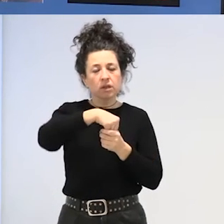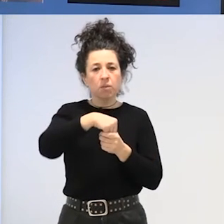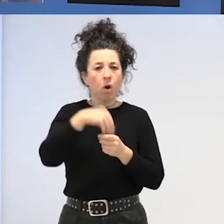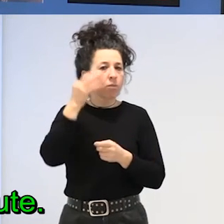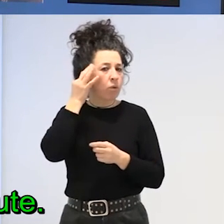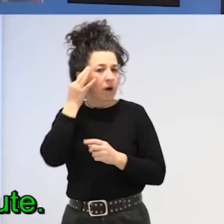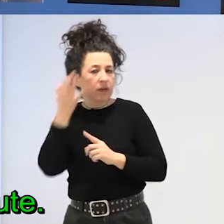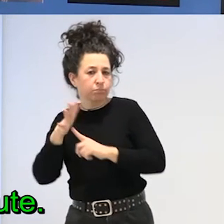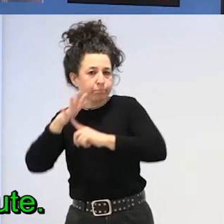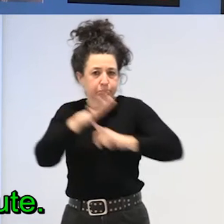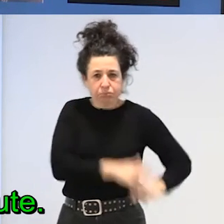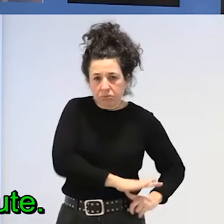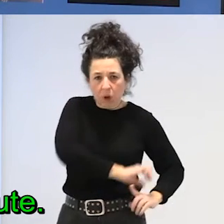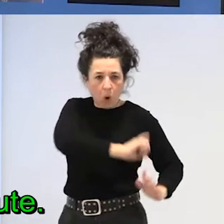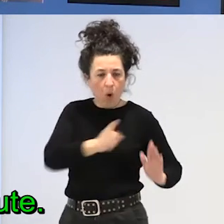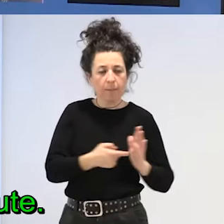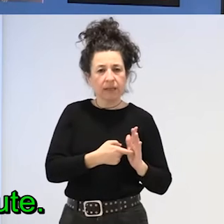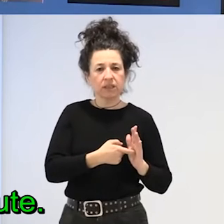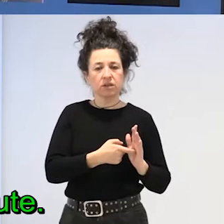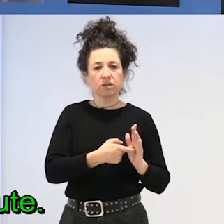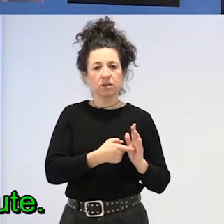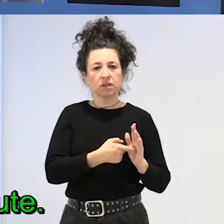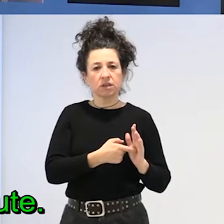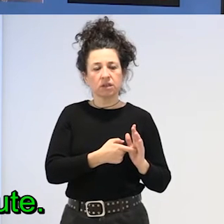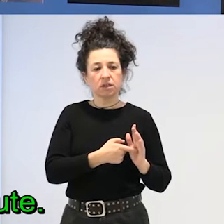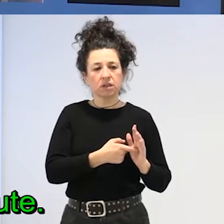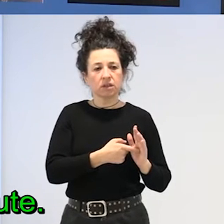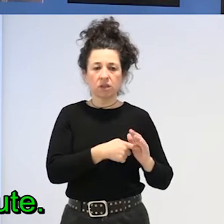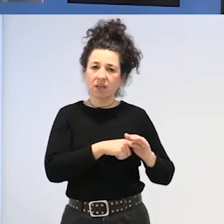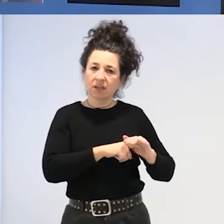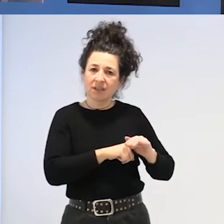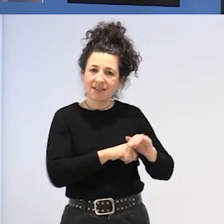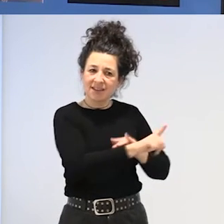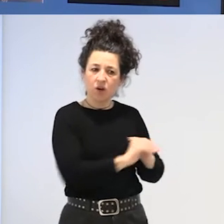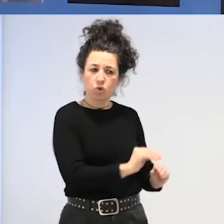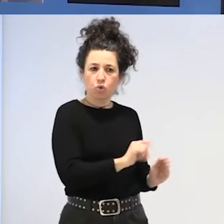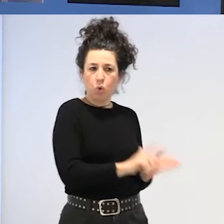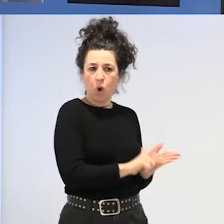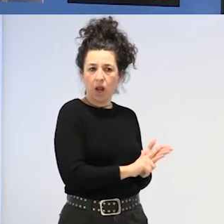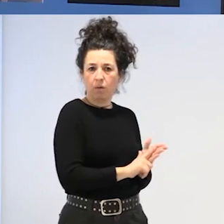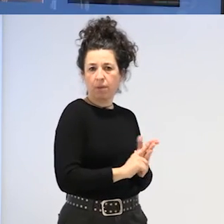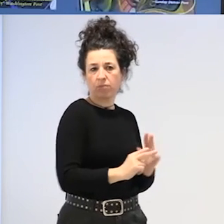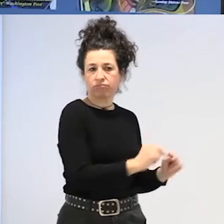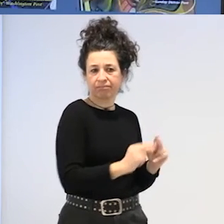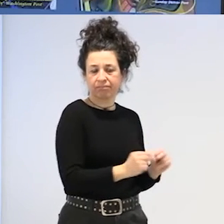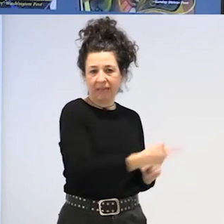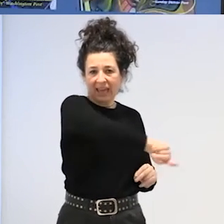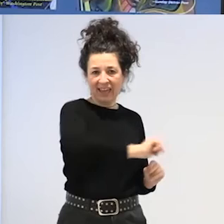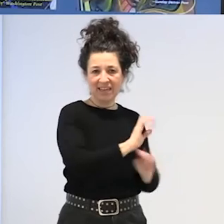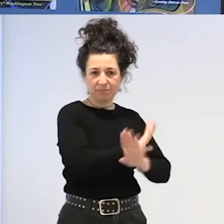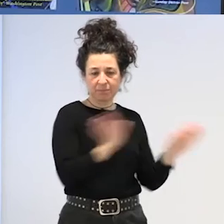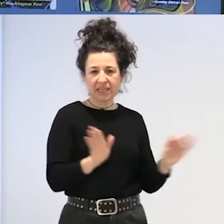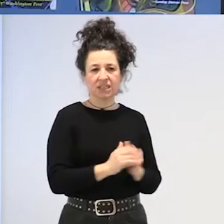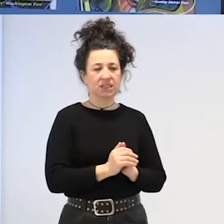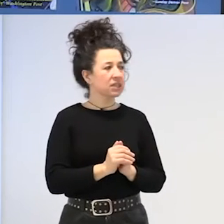daude gizarte batean, eta eurentzako hizkuntza garatu dute. Eta gero 80.